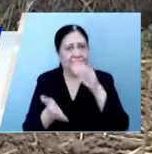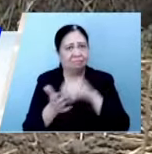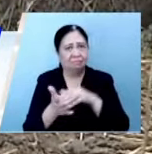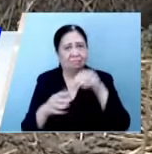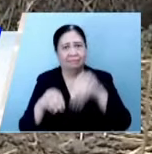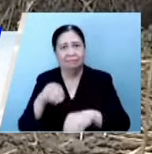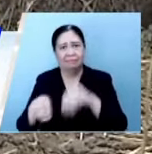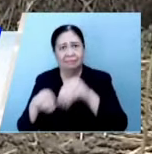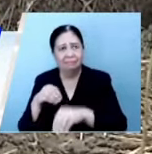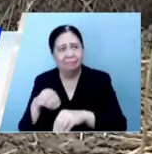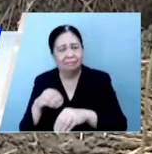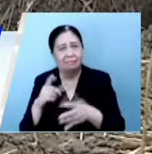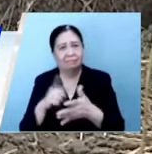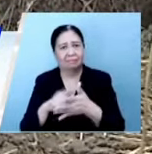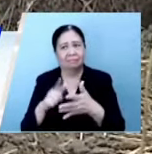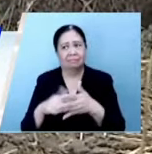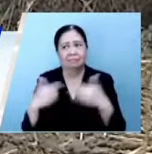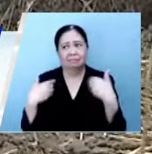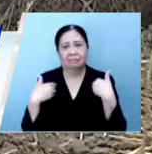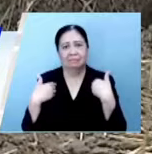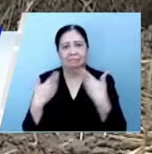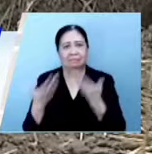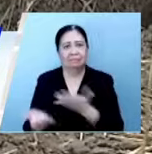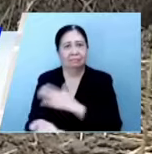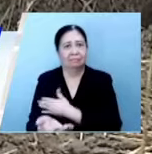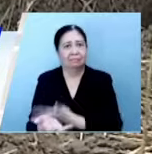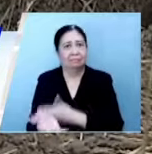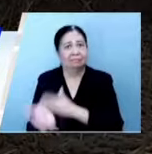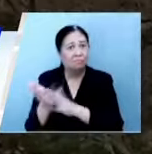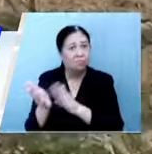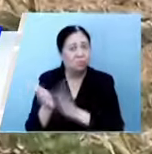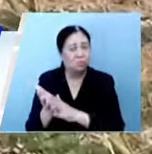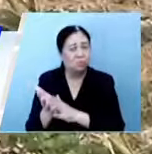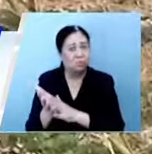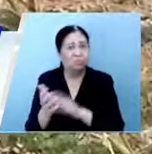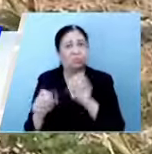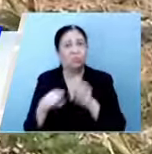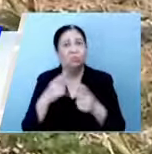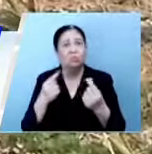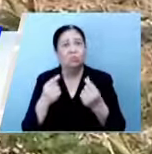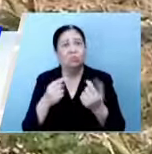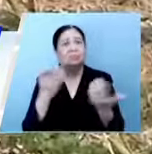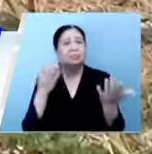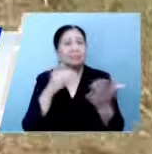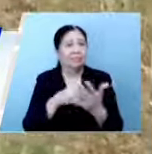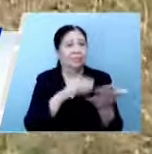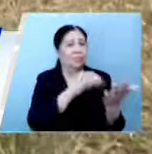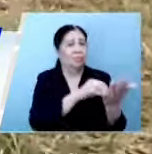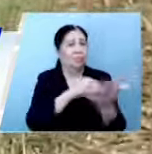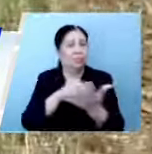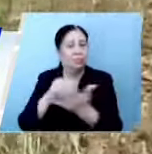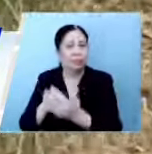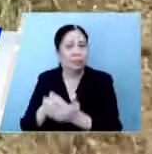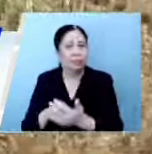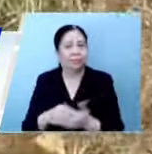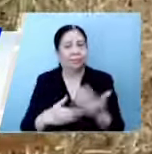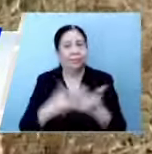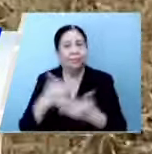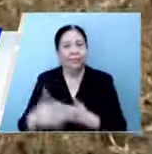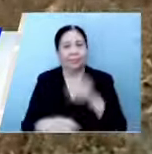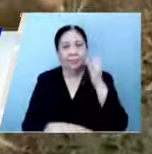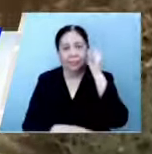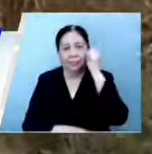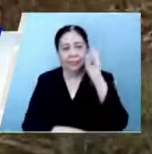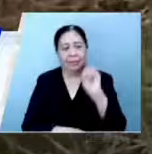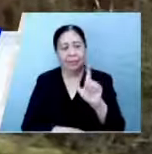may pinagpaaral ka pa ng mga anak. Siyempre, uutang ka uli. Si Salvacion naman, 50% ng